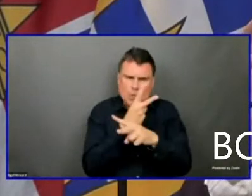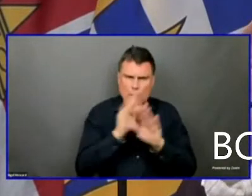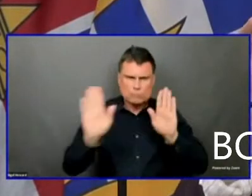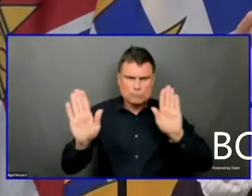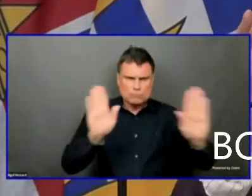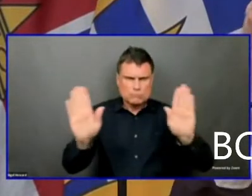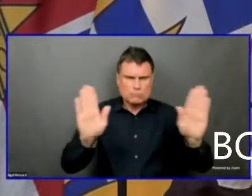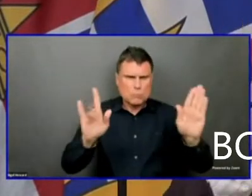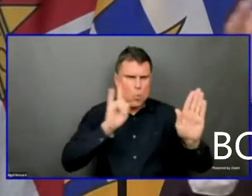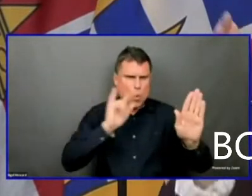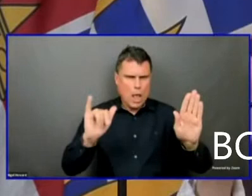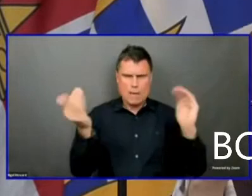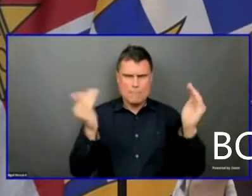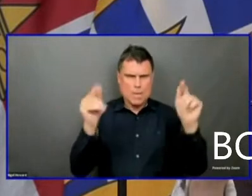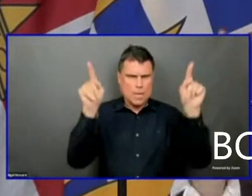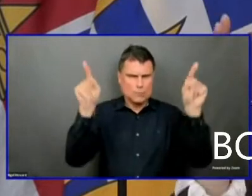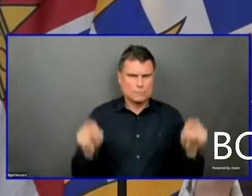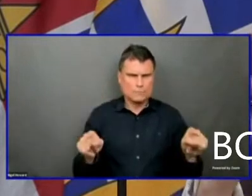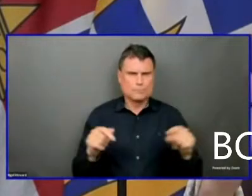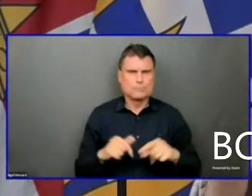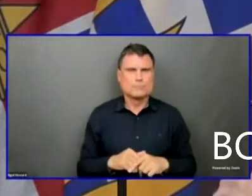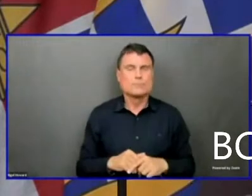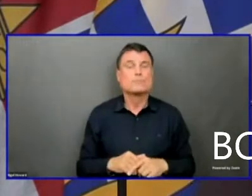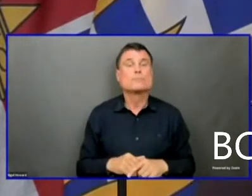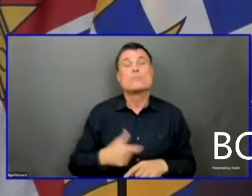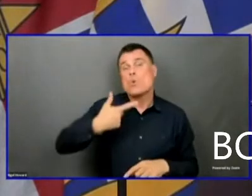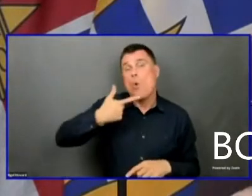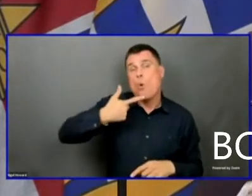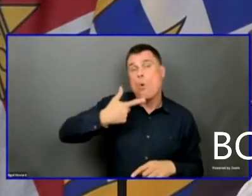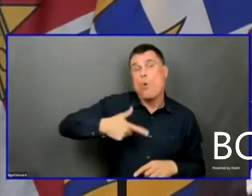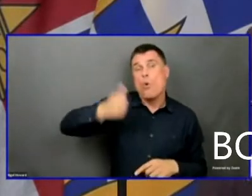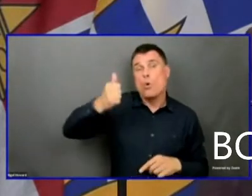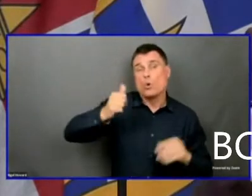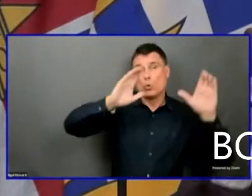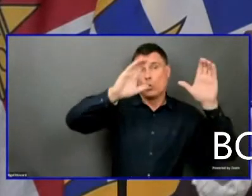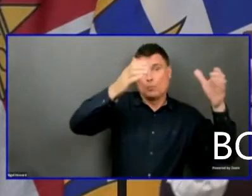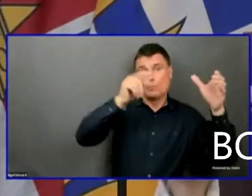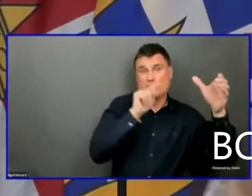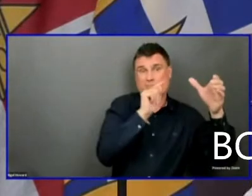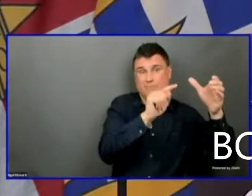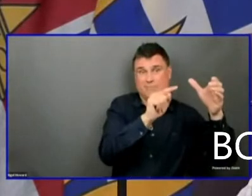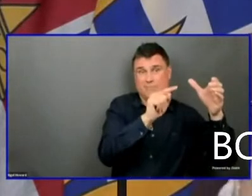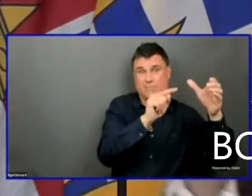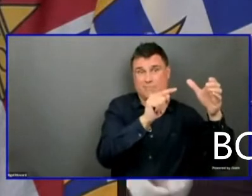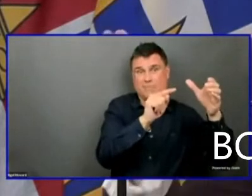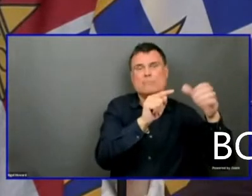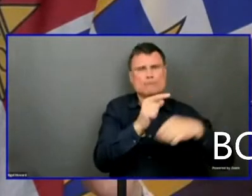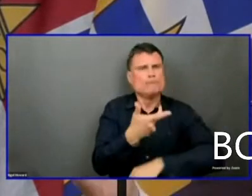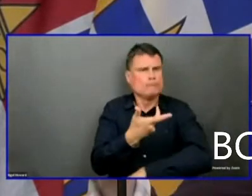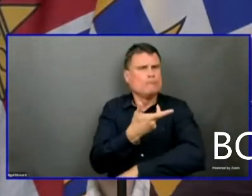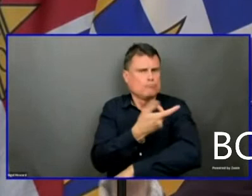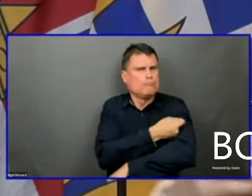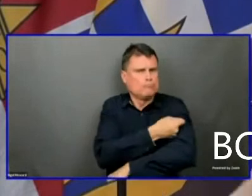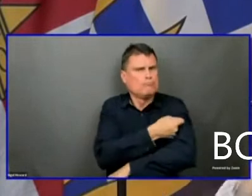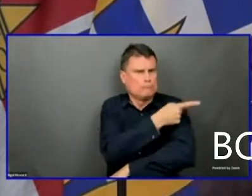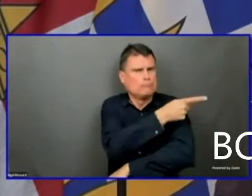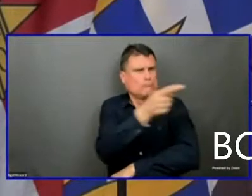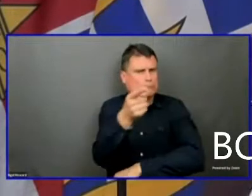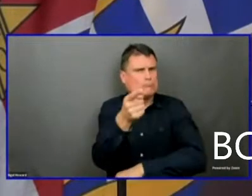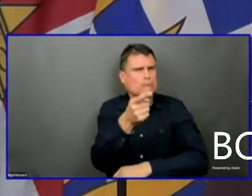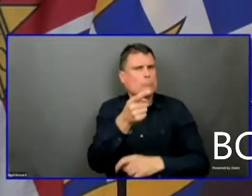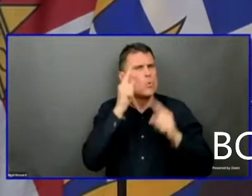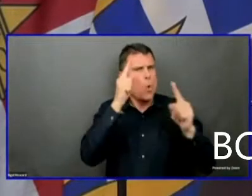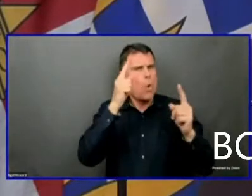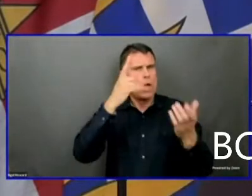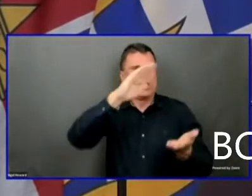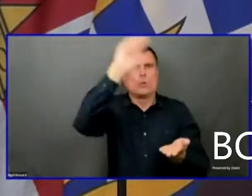因为现在呢已经因为疫苗打了一段时间了，所以这个效果已经体现了，所以我们才把